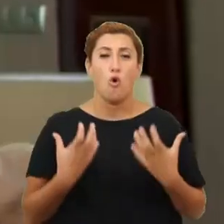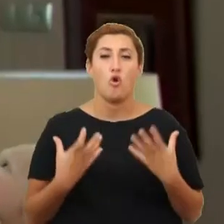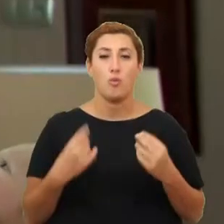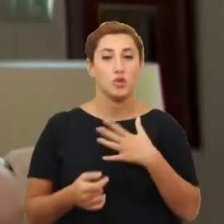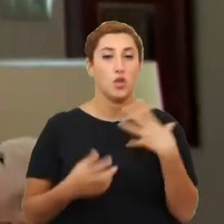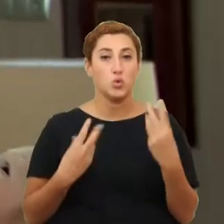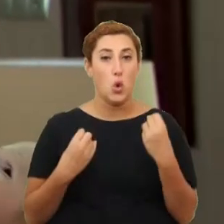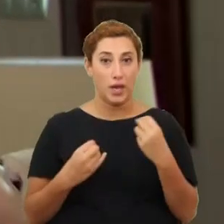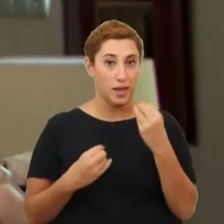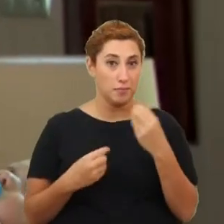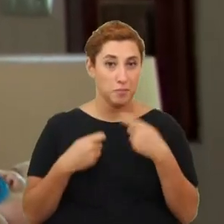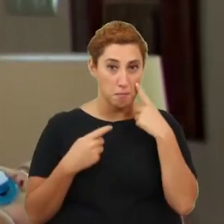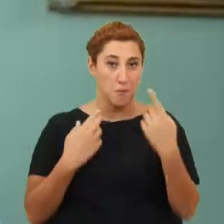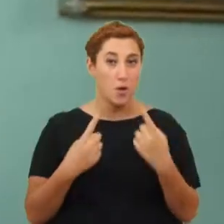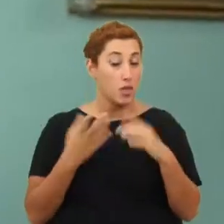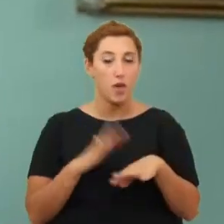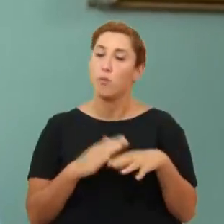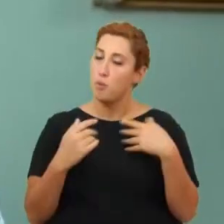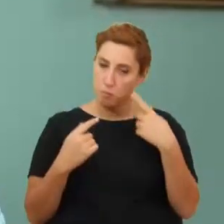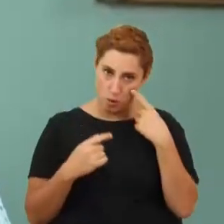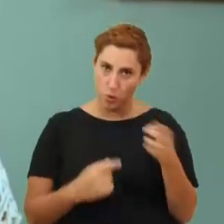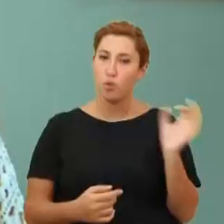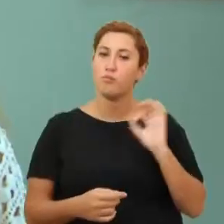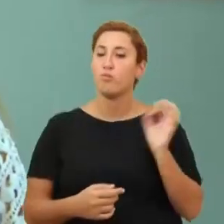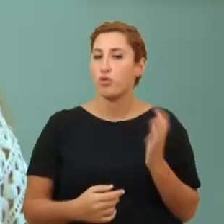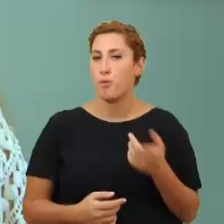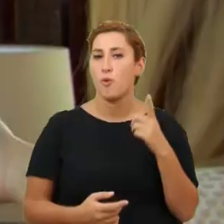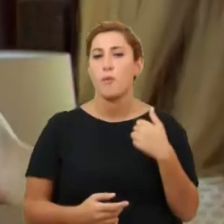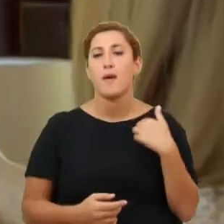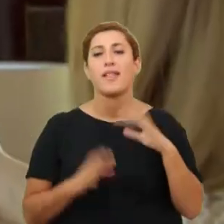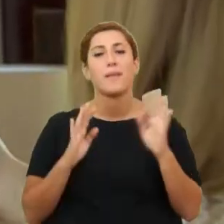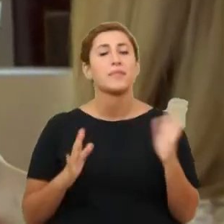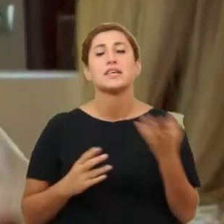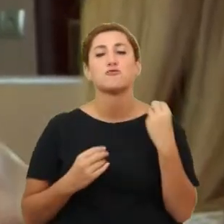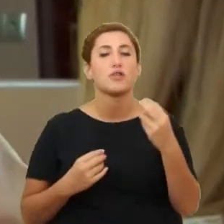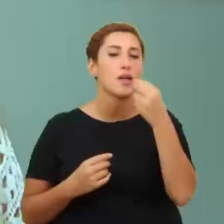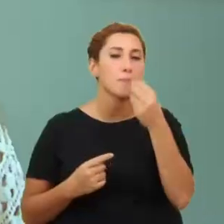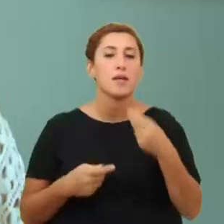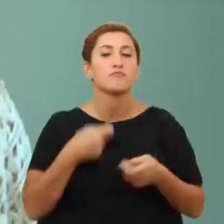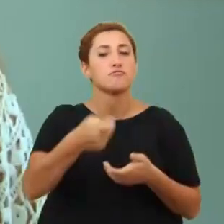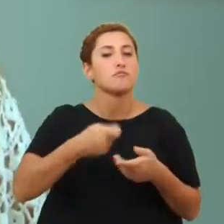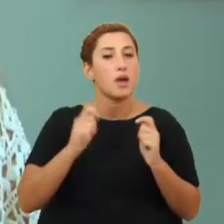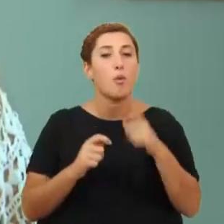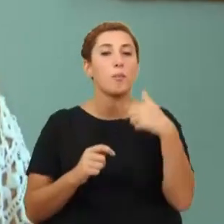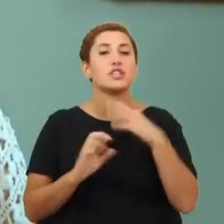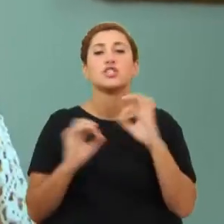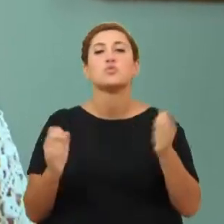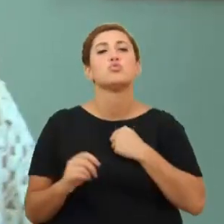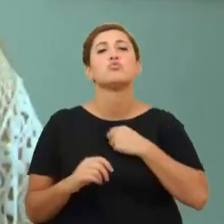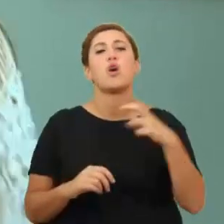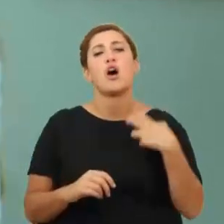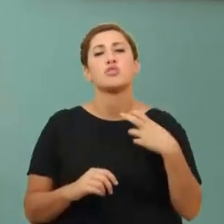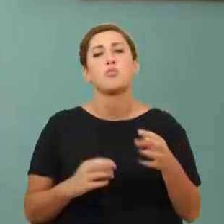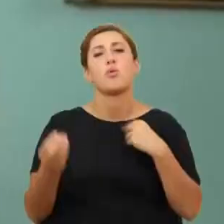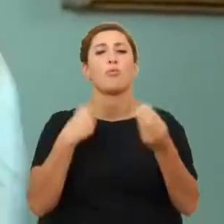ağırlaşmış. Annesi çok iyi mi besliyor? Ne yapıyor? Beslemez miyim onu ben? Hem de nasıl besliyorum? O da beni hiç üzmüyor aşkım.